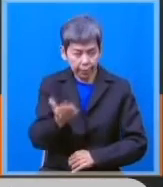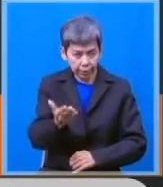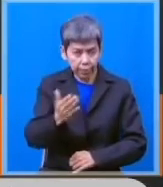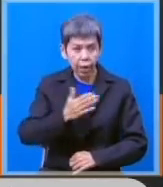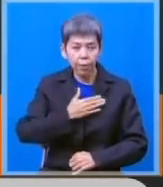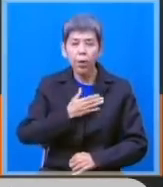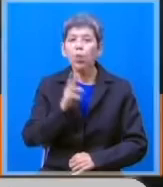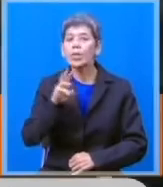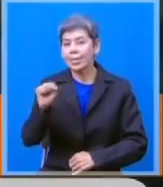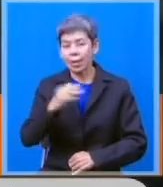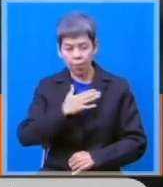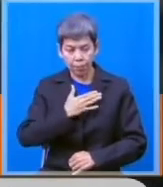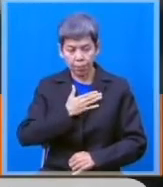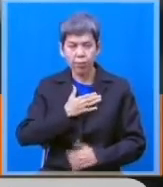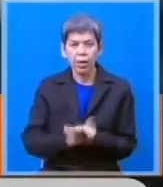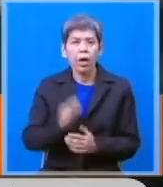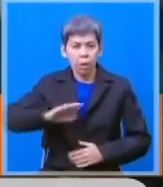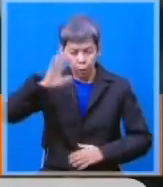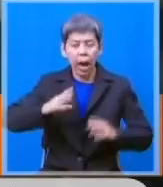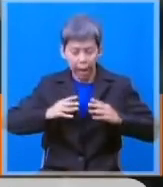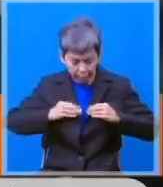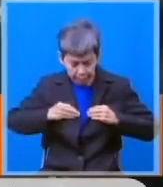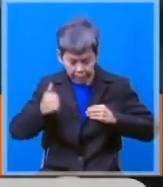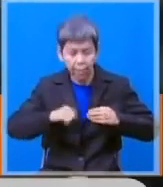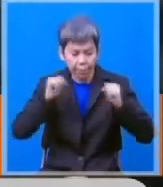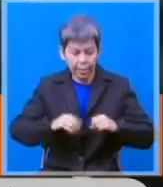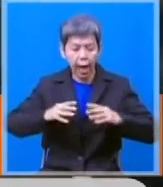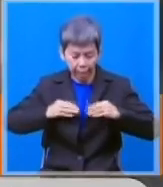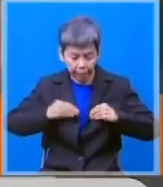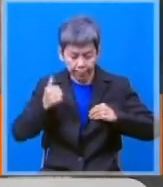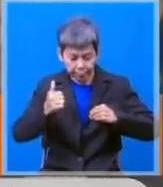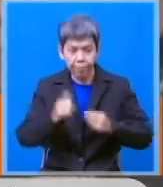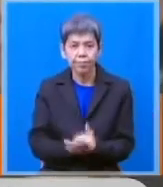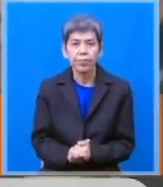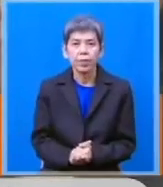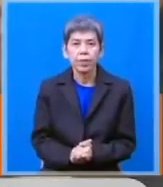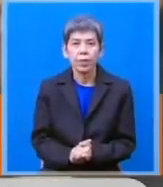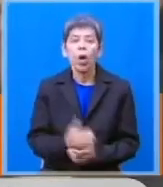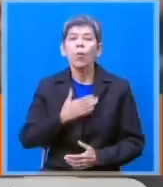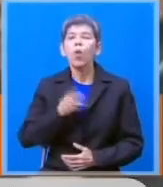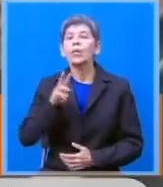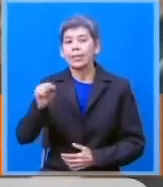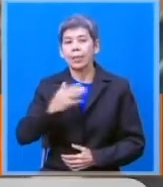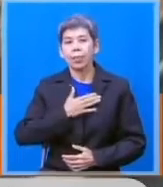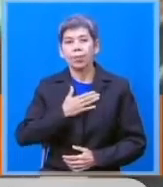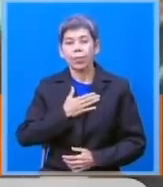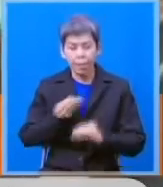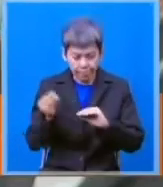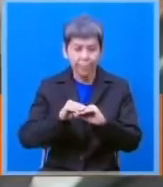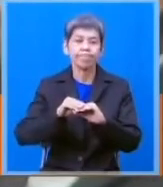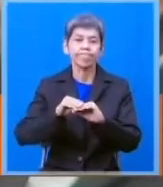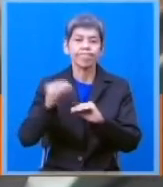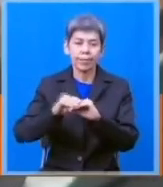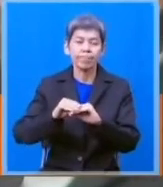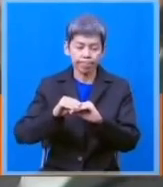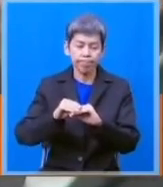ผมวิสิทธิ์เตชะธีรวัฒน์ครับขอยืนยันว่าเห็นด้วยครับมติครับ อ๋อท่าน ผมวิสิตเตชวัฒน์ก็ขอเพิ่มครับ ท่านวิสิตว่าขอเ